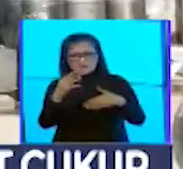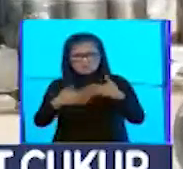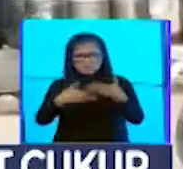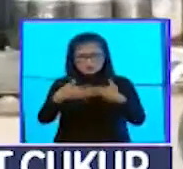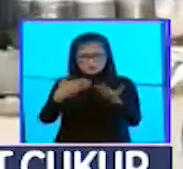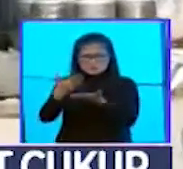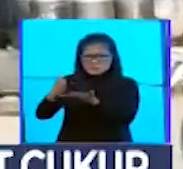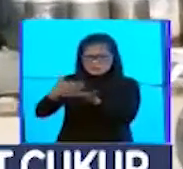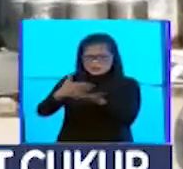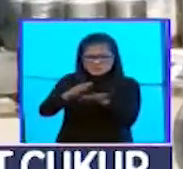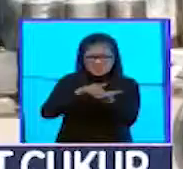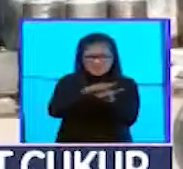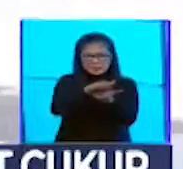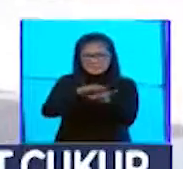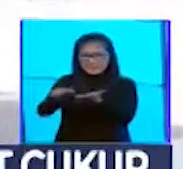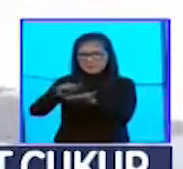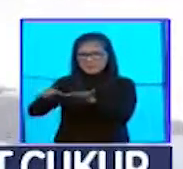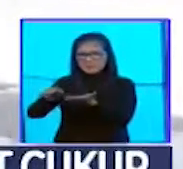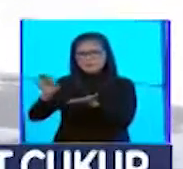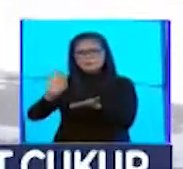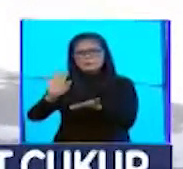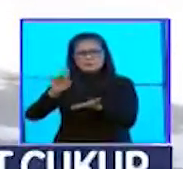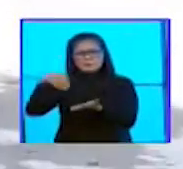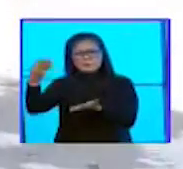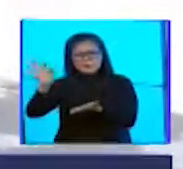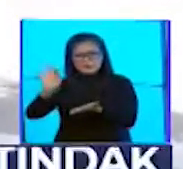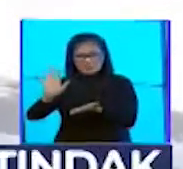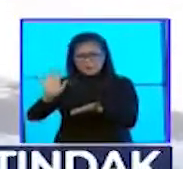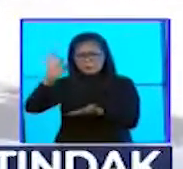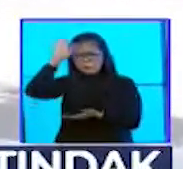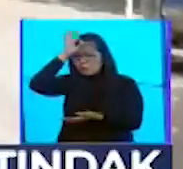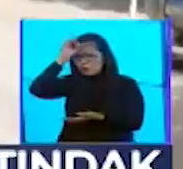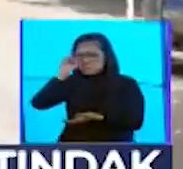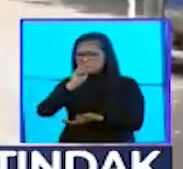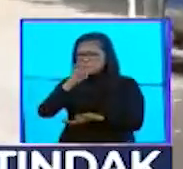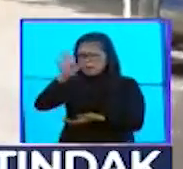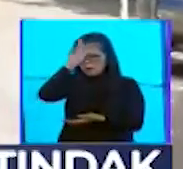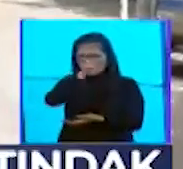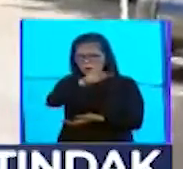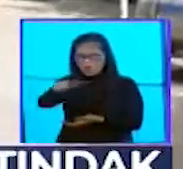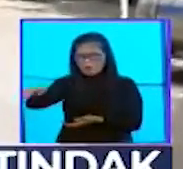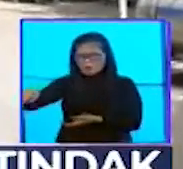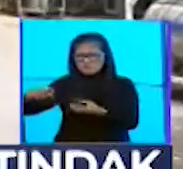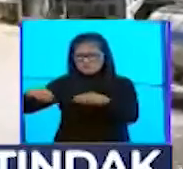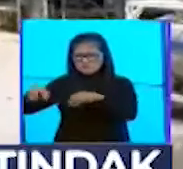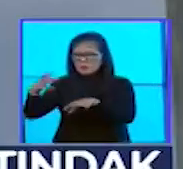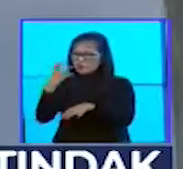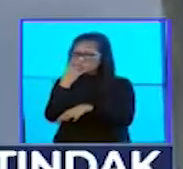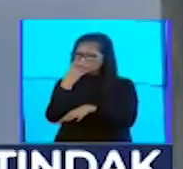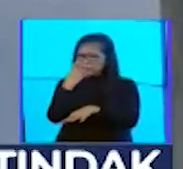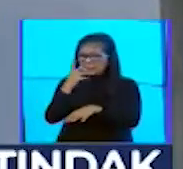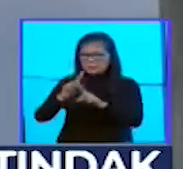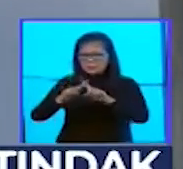oksigen. Polisi mengancam menindak tegas pelaku penimbun oksigen yang menjual oksigen dengan harga mahal di masa pandemi